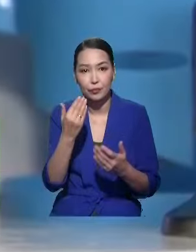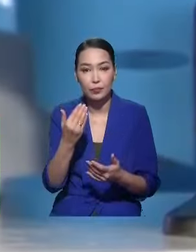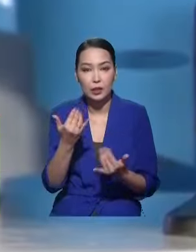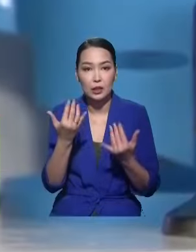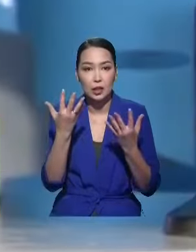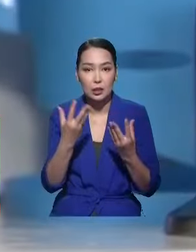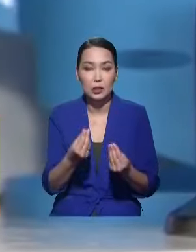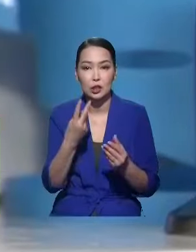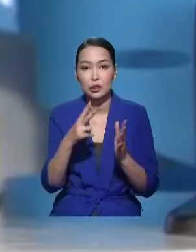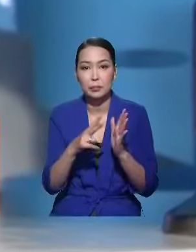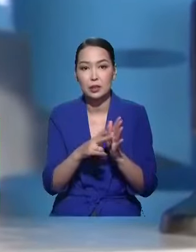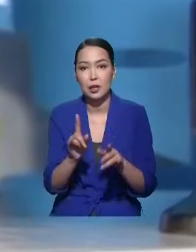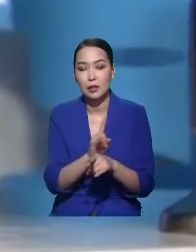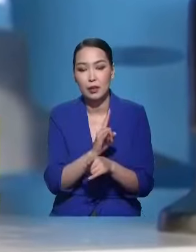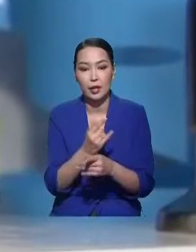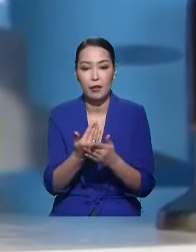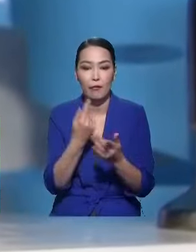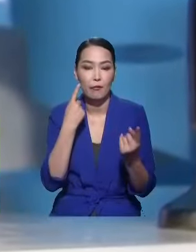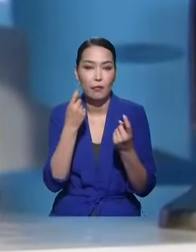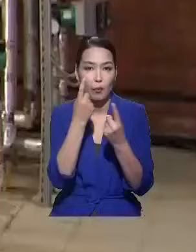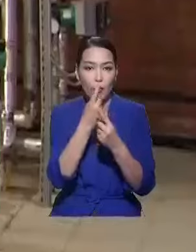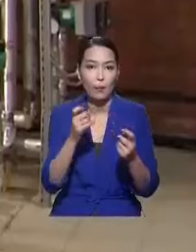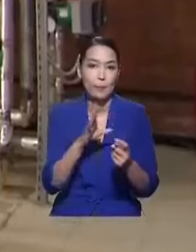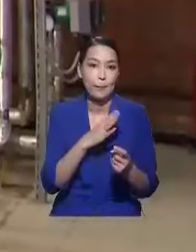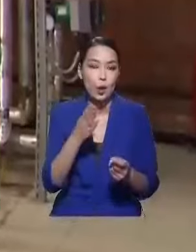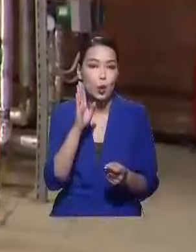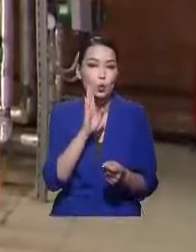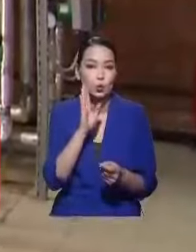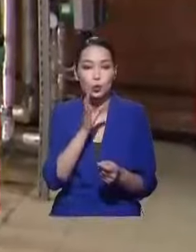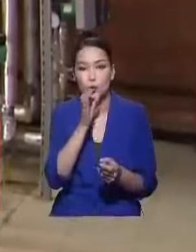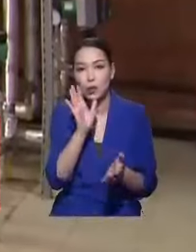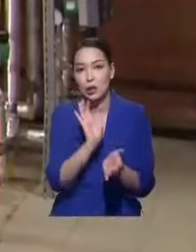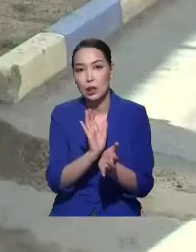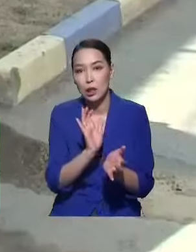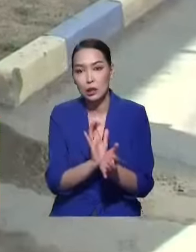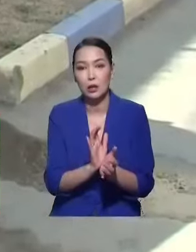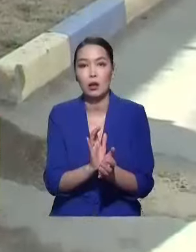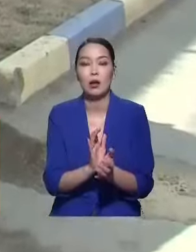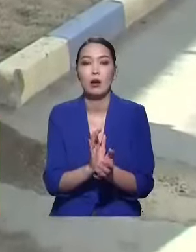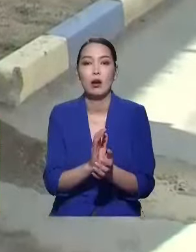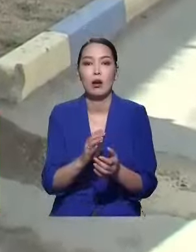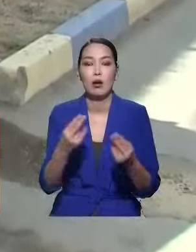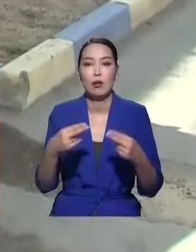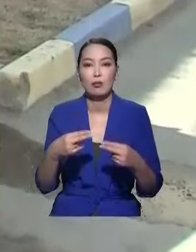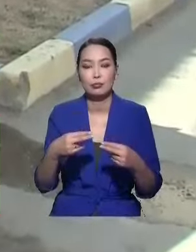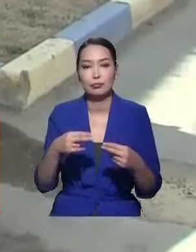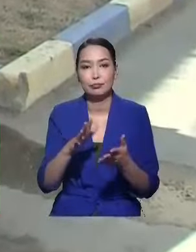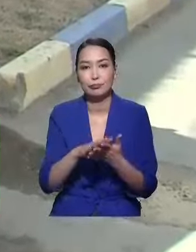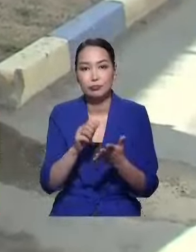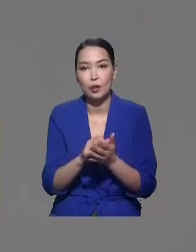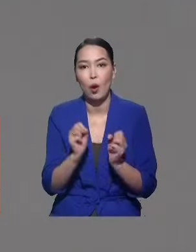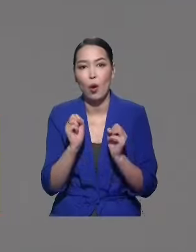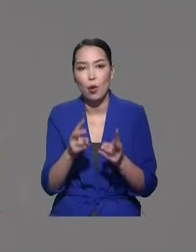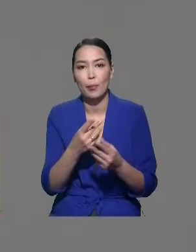дейін 28 фейк ақпарат тараған. Әсіресе ауыз судың ластануы, бөгеттердің бұзылуы қаупі сынды қате